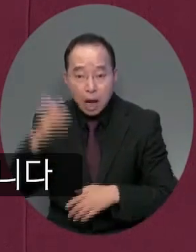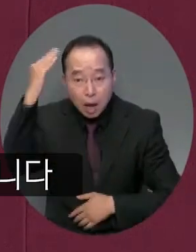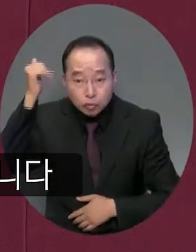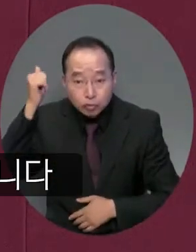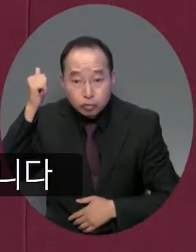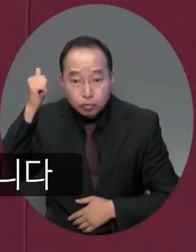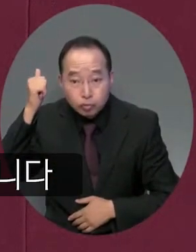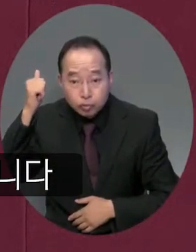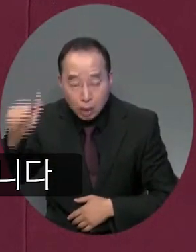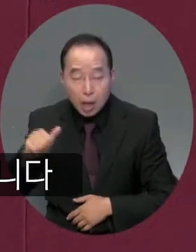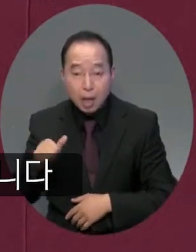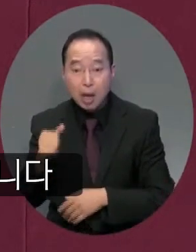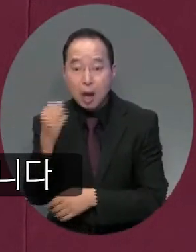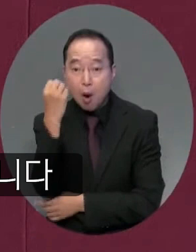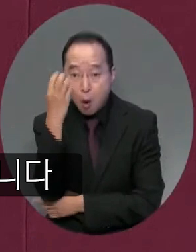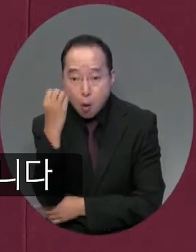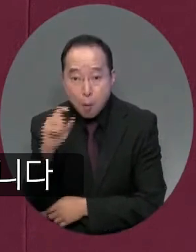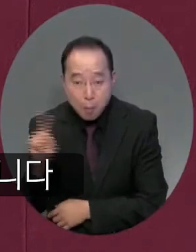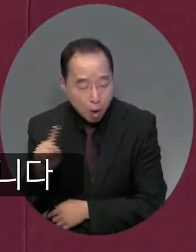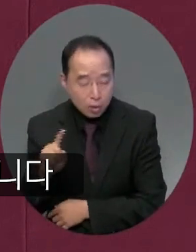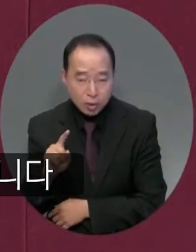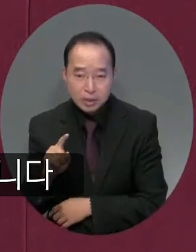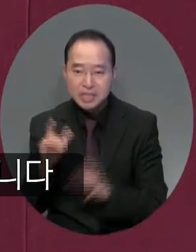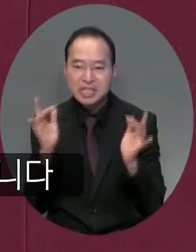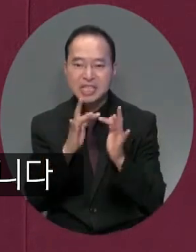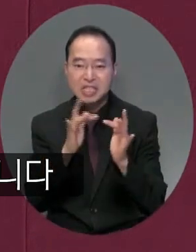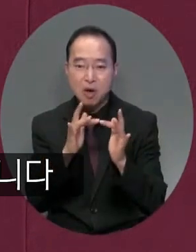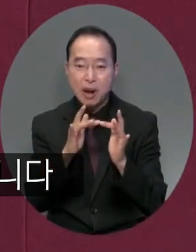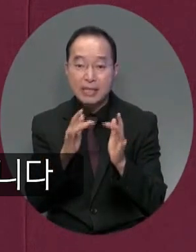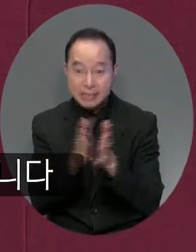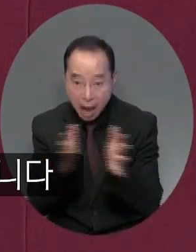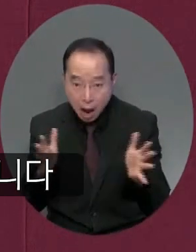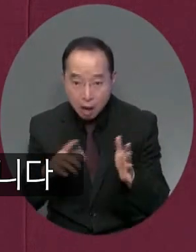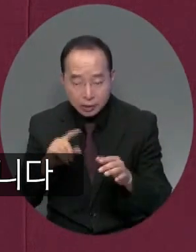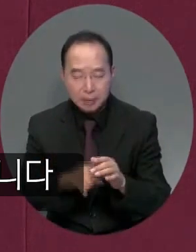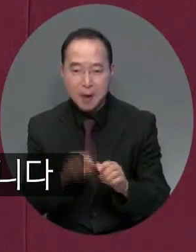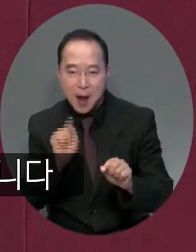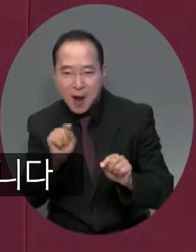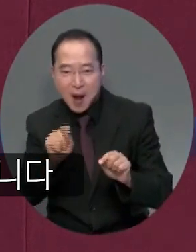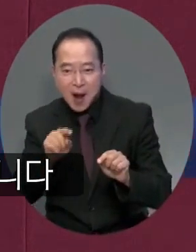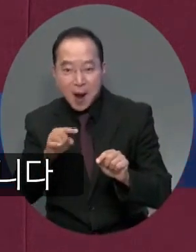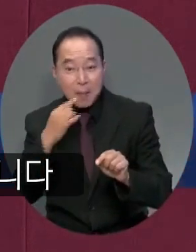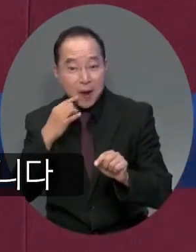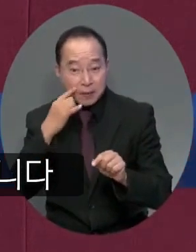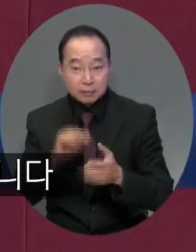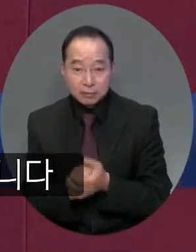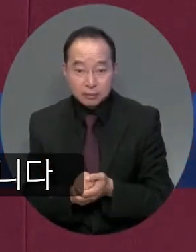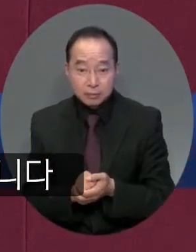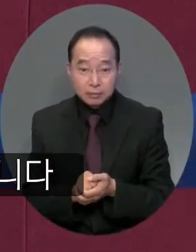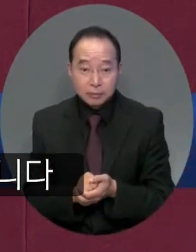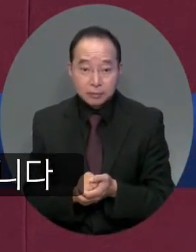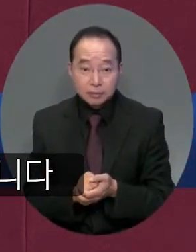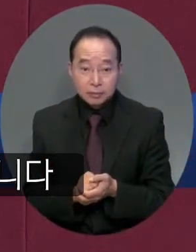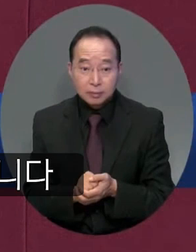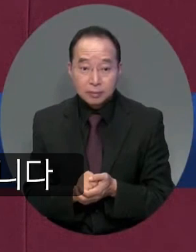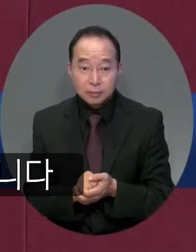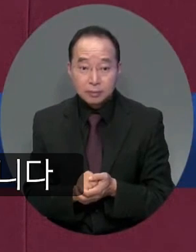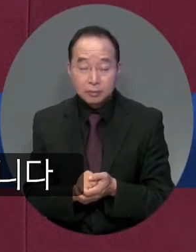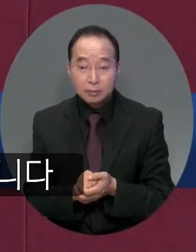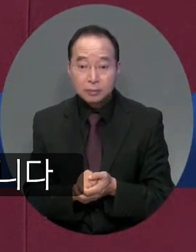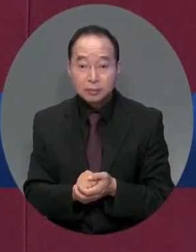언론은 클릭수에만 매달렸습니다. 언론의 사명은 뒷전인 채 뉴스 포털에 자신의 생존권을